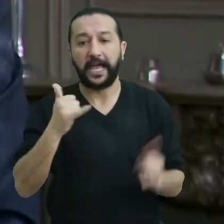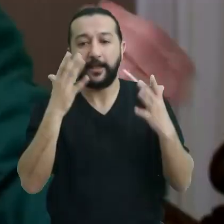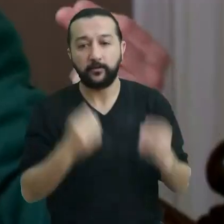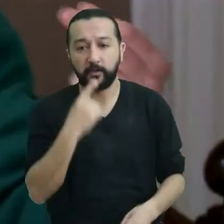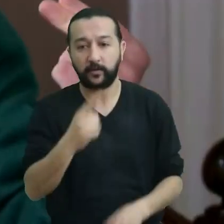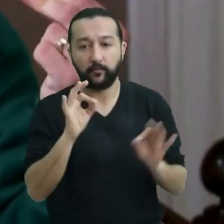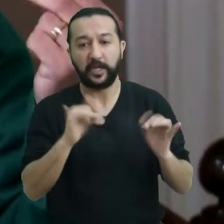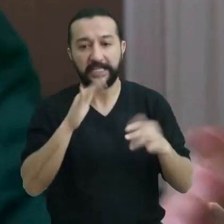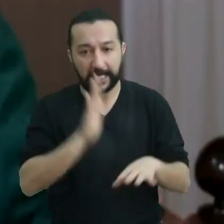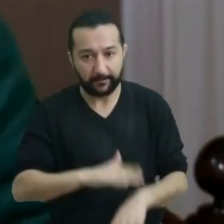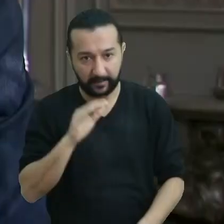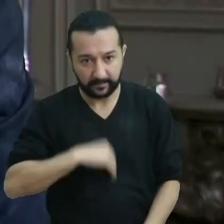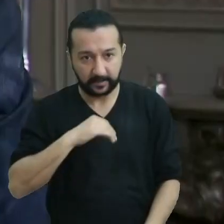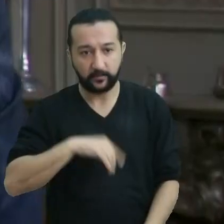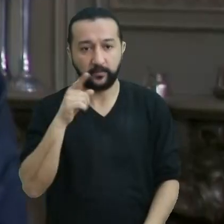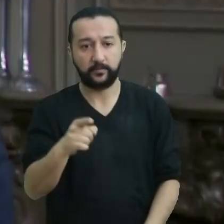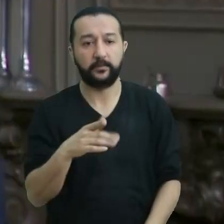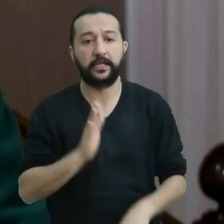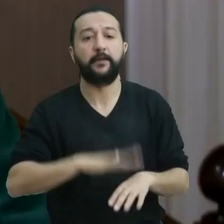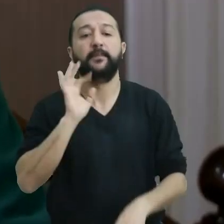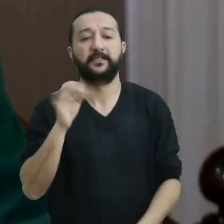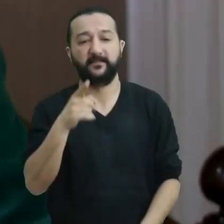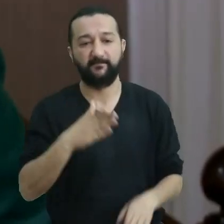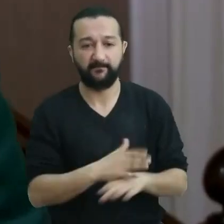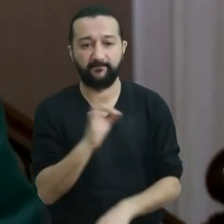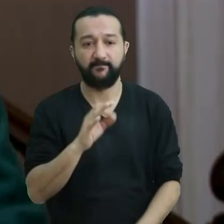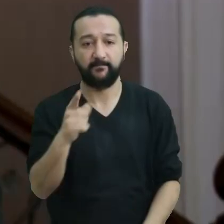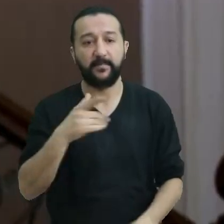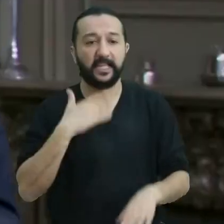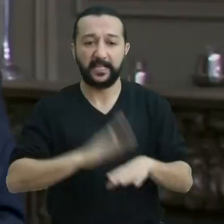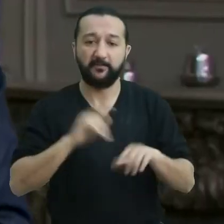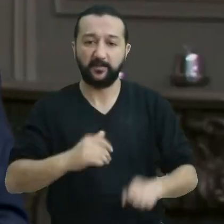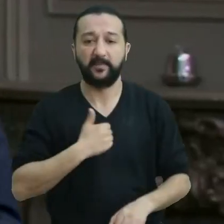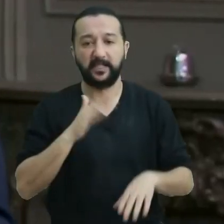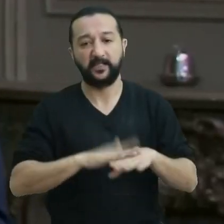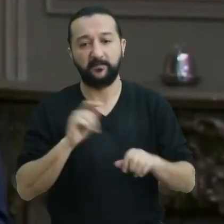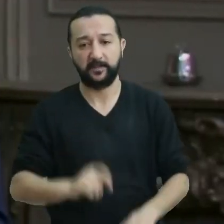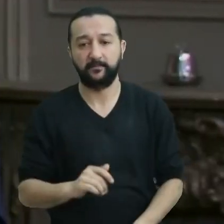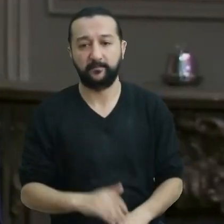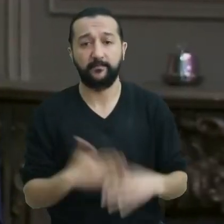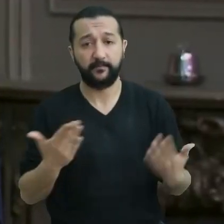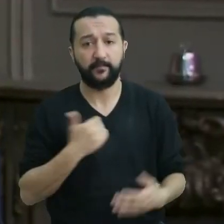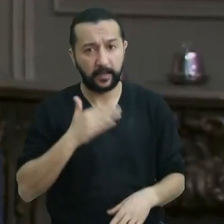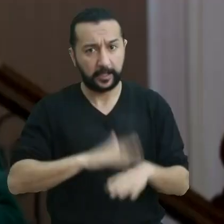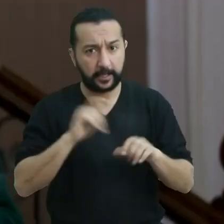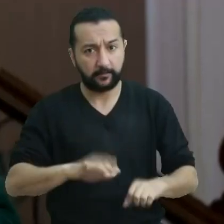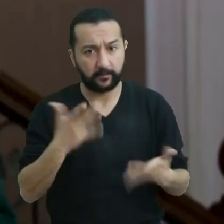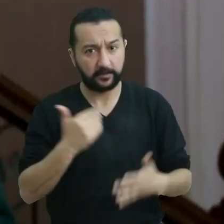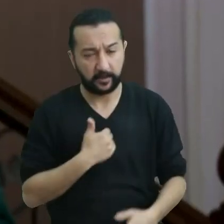eğlence olsun diye böyle bir şaka yapar mıyım hiç? Yapmazsın. Yapsa yapsa ben yaparım. Aa ben mi yaptım